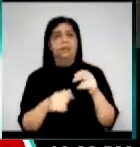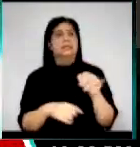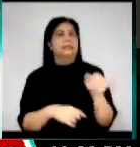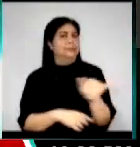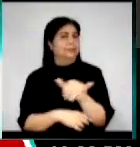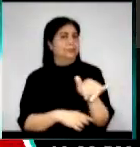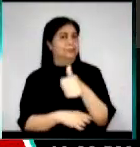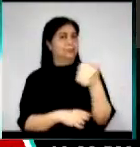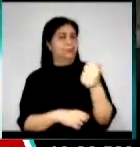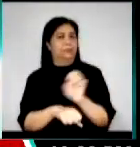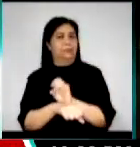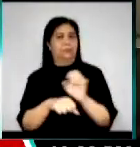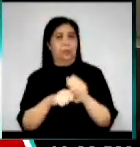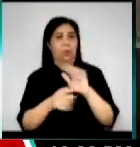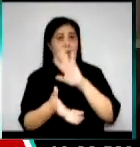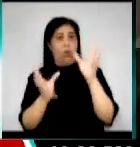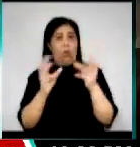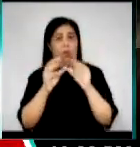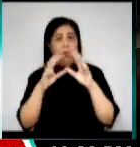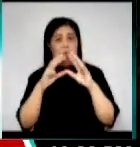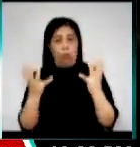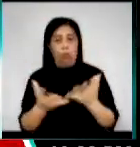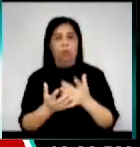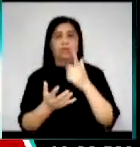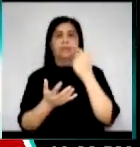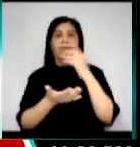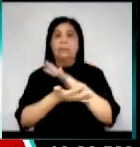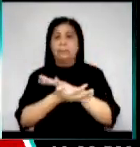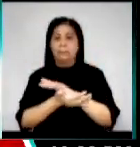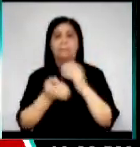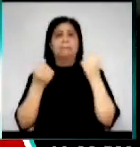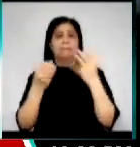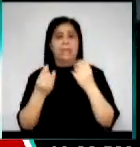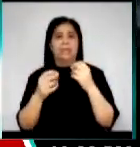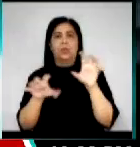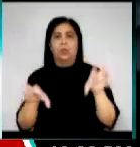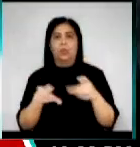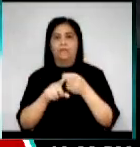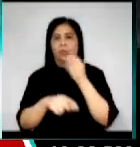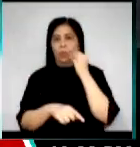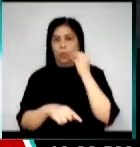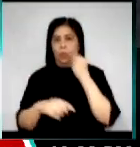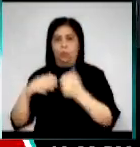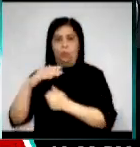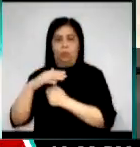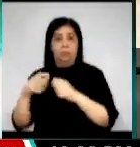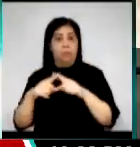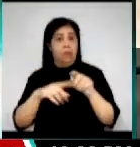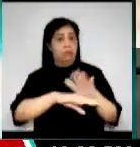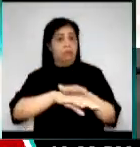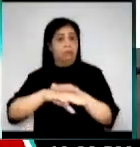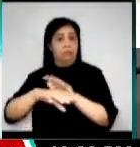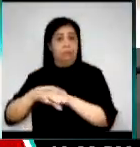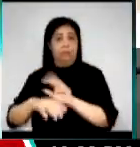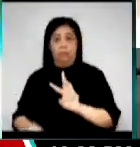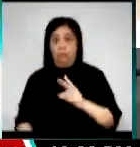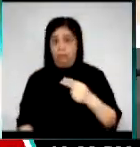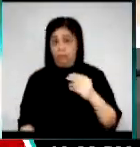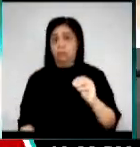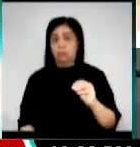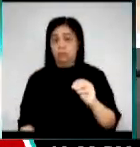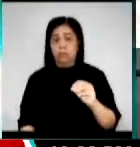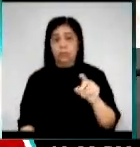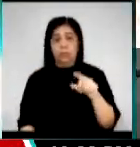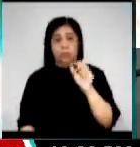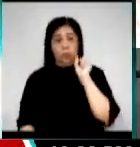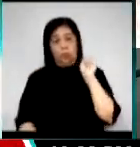Sa buong mundo, dahil sa pandemya, marami ang work from home. Pero babala ng World Health Organization, ang pagtatrabaho